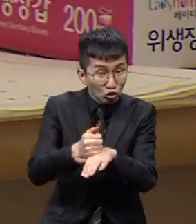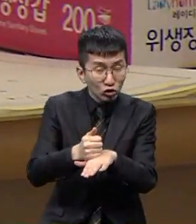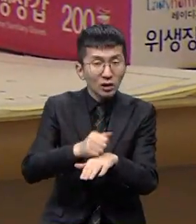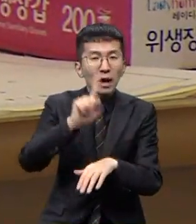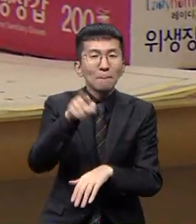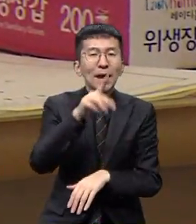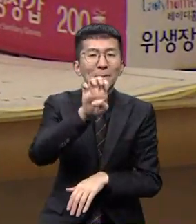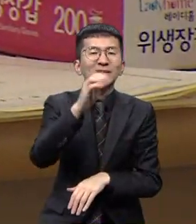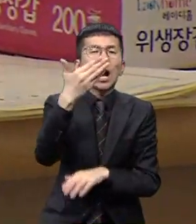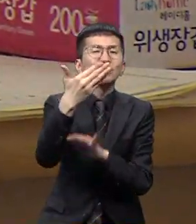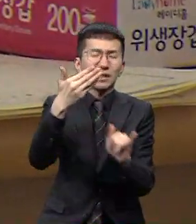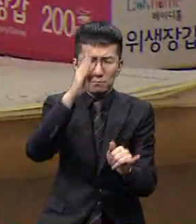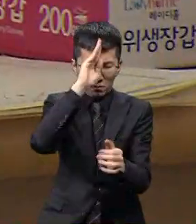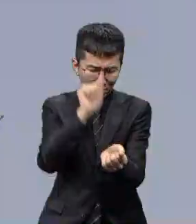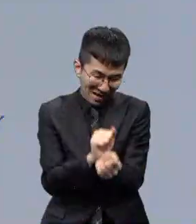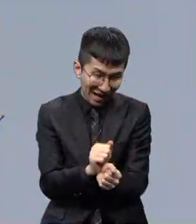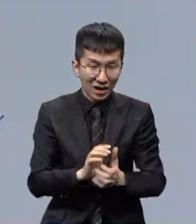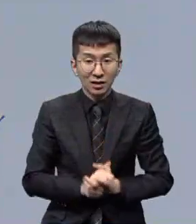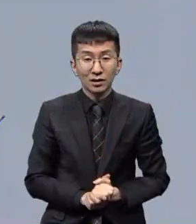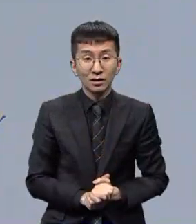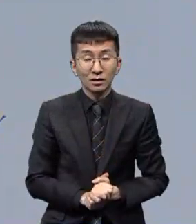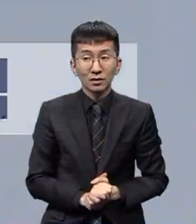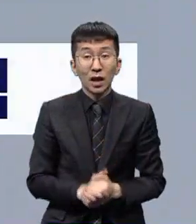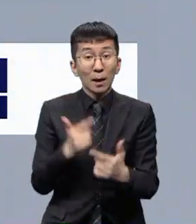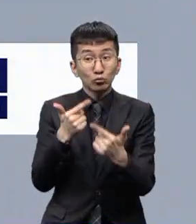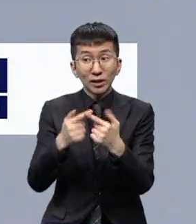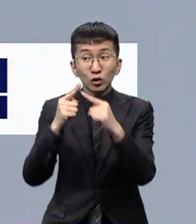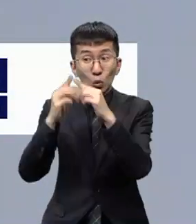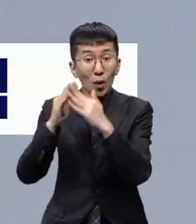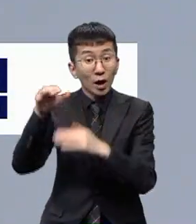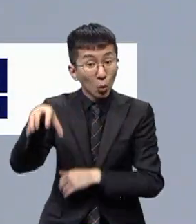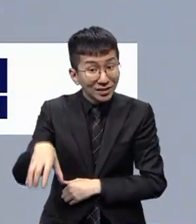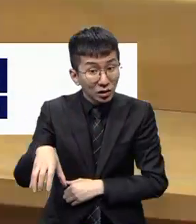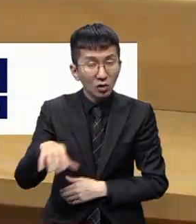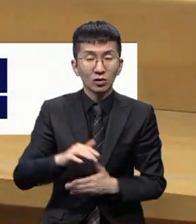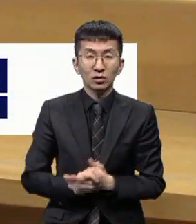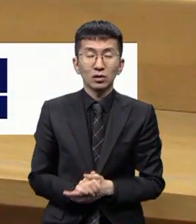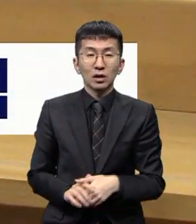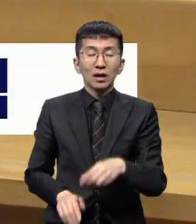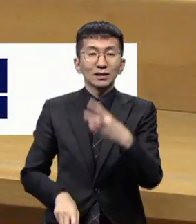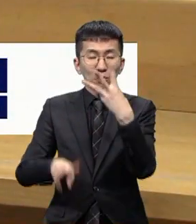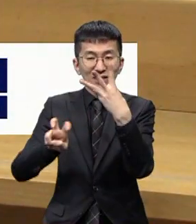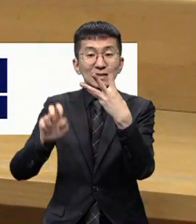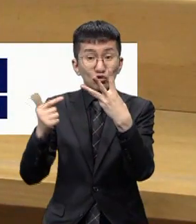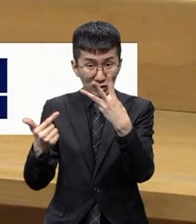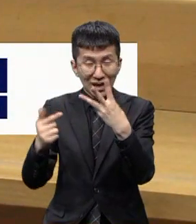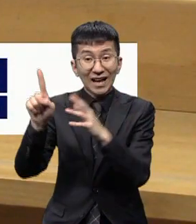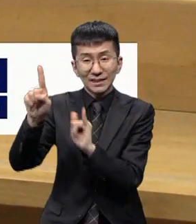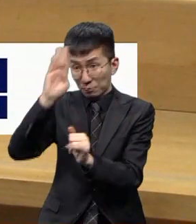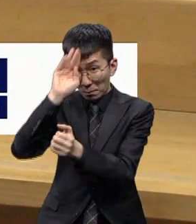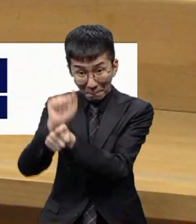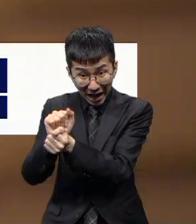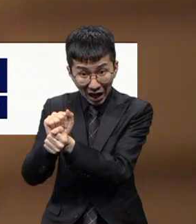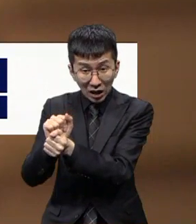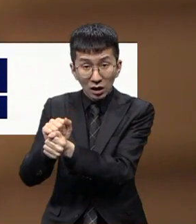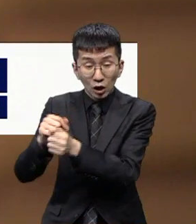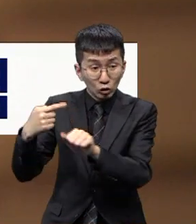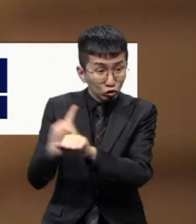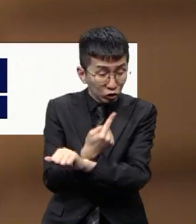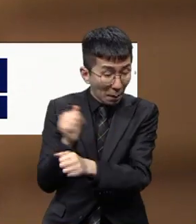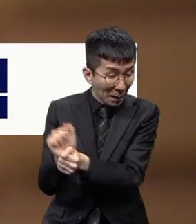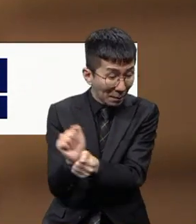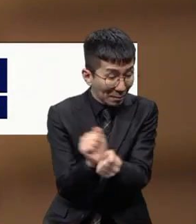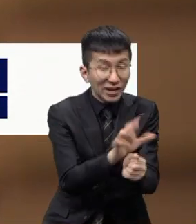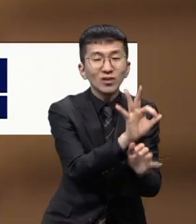149명까지 늘었습니다. 부산 영도구의 한 교회에선 지난 26일 교인 한 명이 감염된 후 다른 교인 10명이